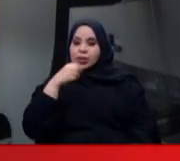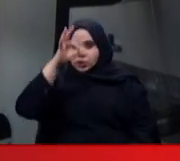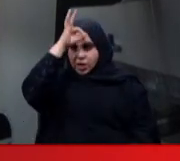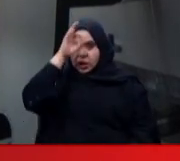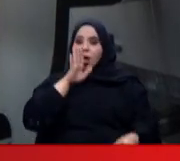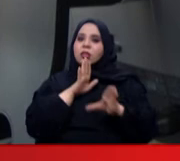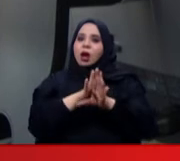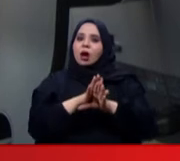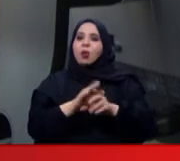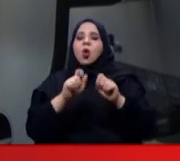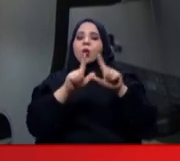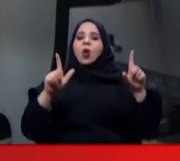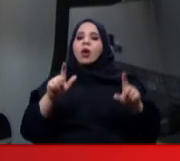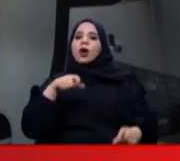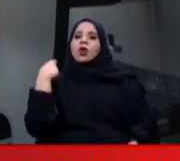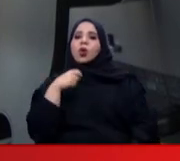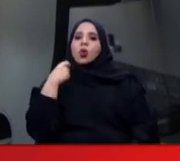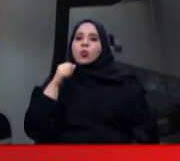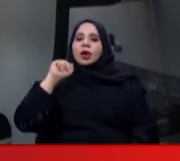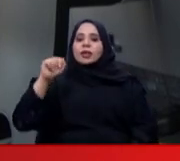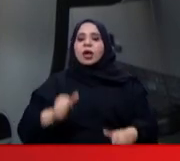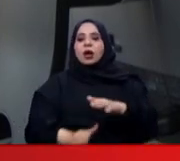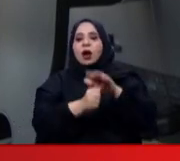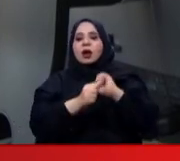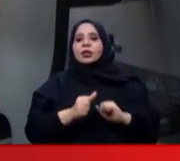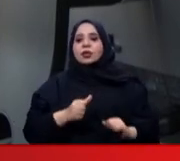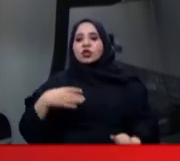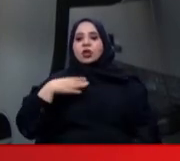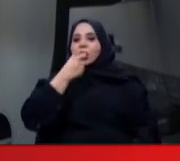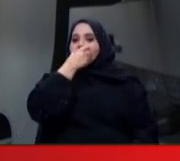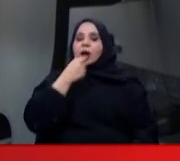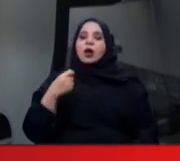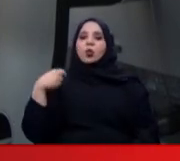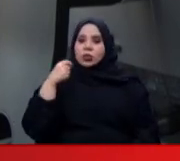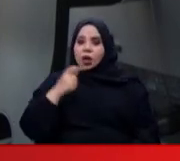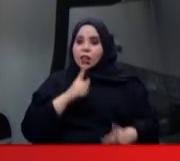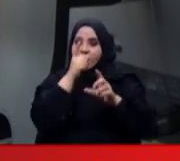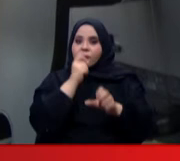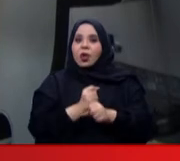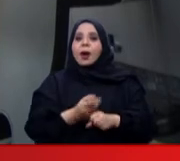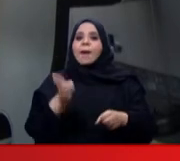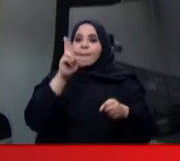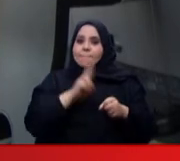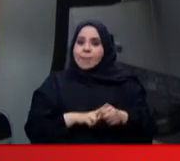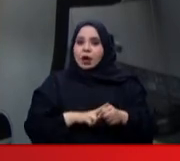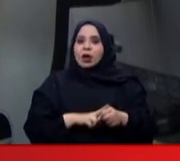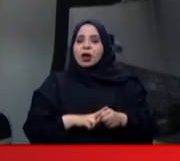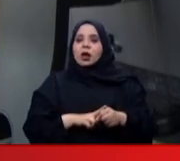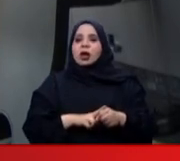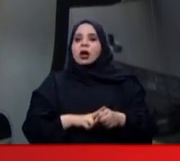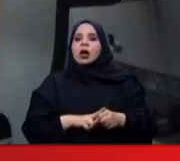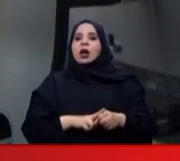الوزير بالدعم الذي توليه الحكومة الموقرة برئاسة صاحب السمو الملكي الأمير خليفة بن سلمان آل خليفة رئيس الوزراء الموقر حفظه الله،